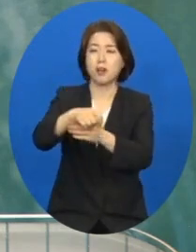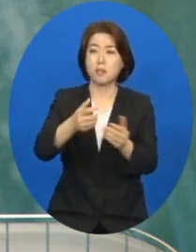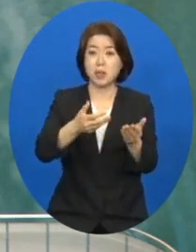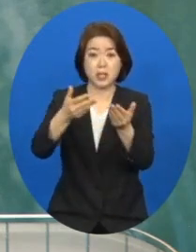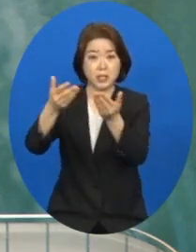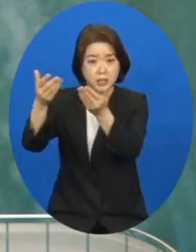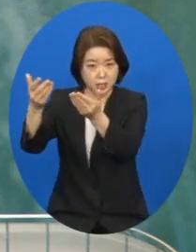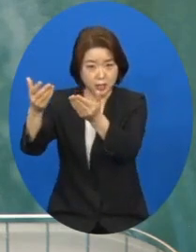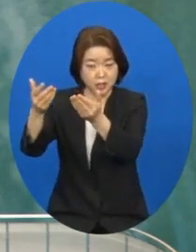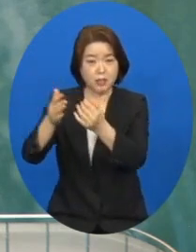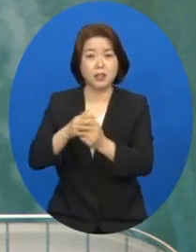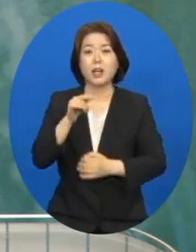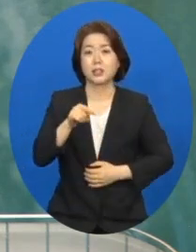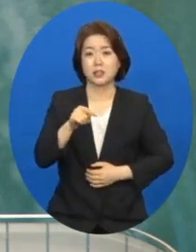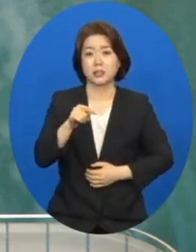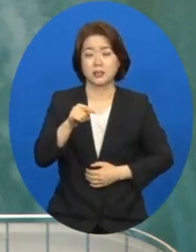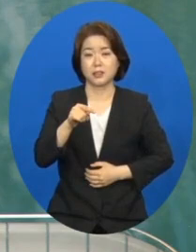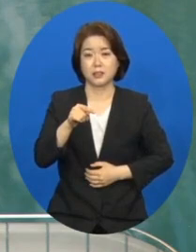드리는